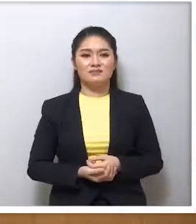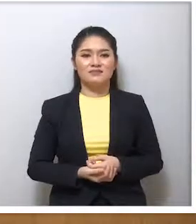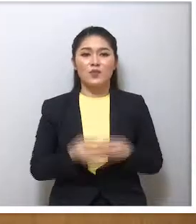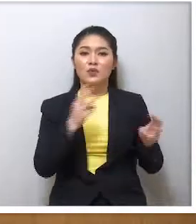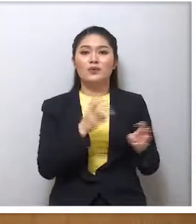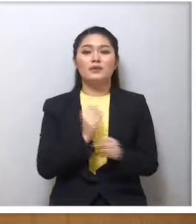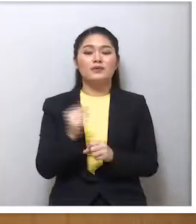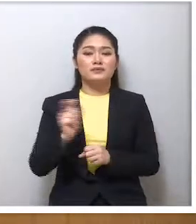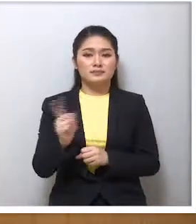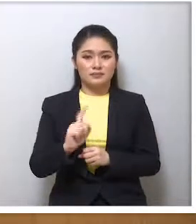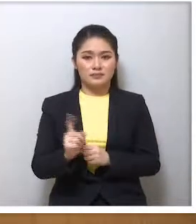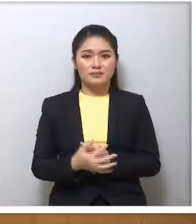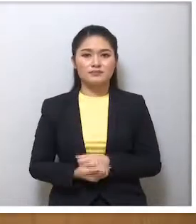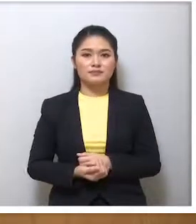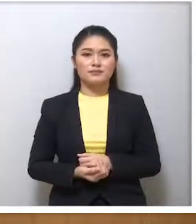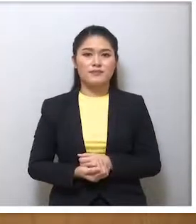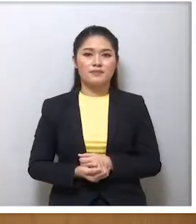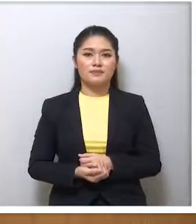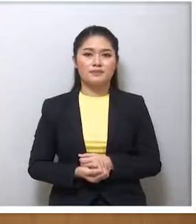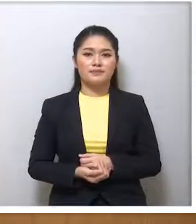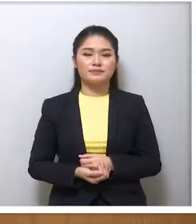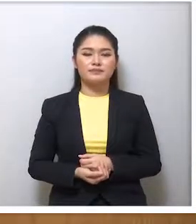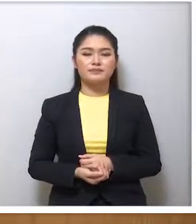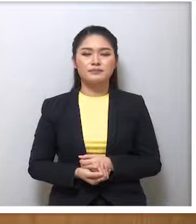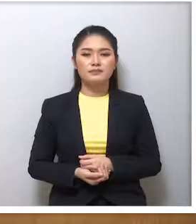วิธีการก็คือเ